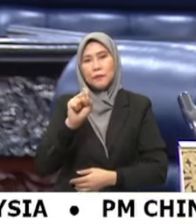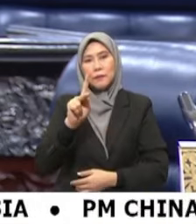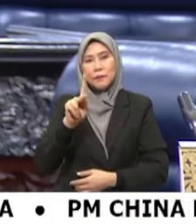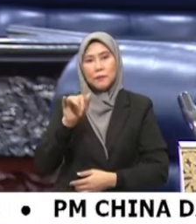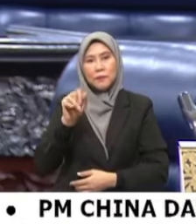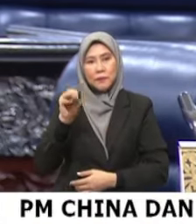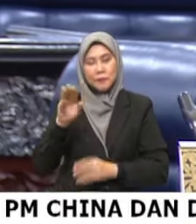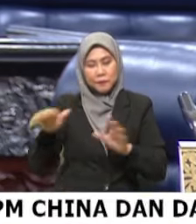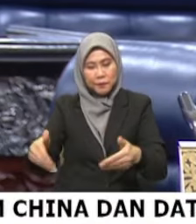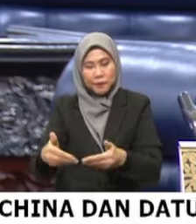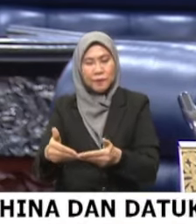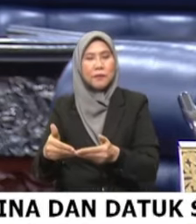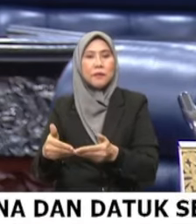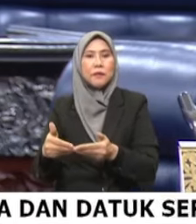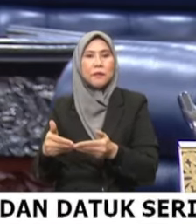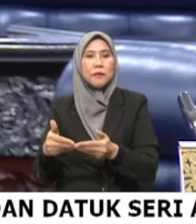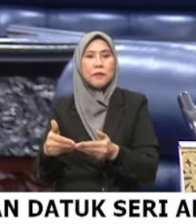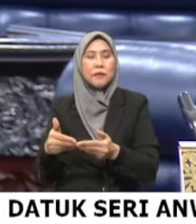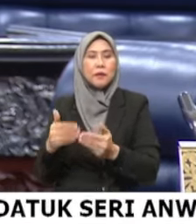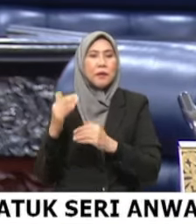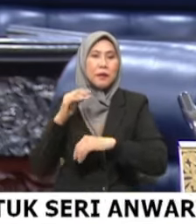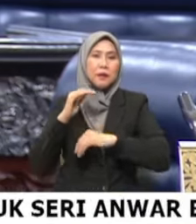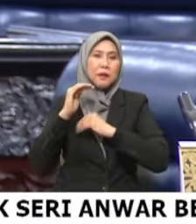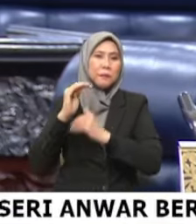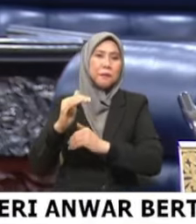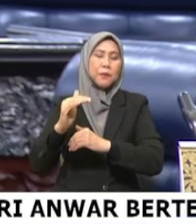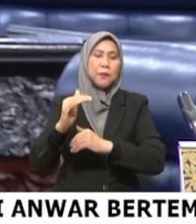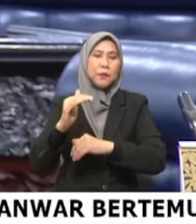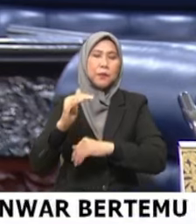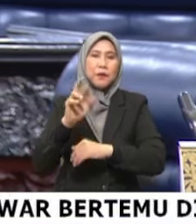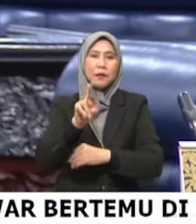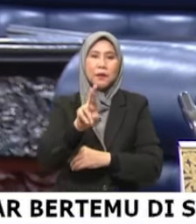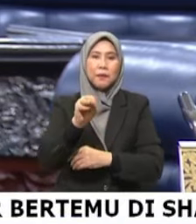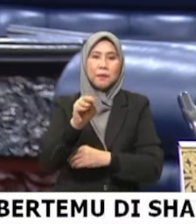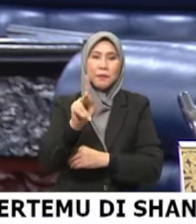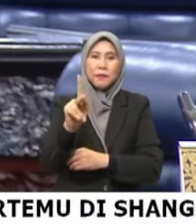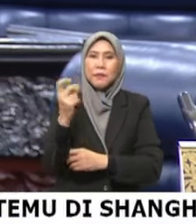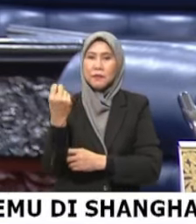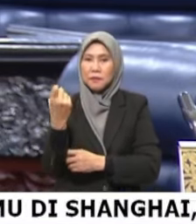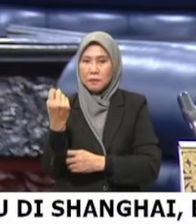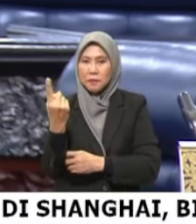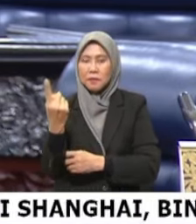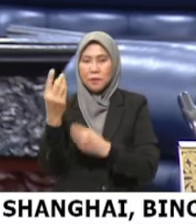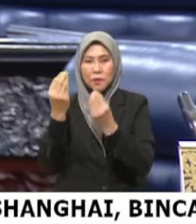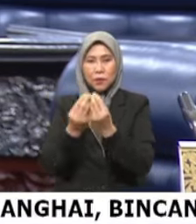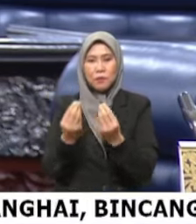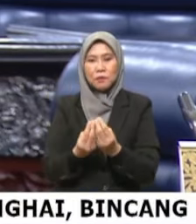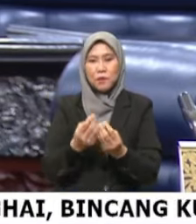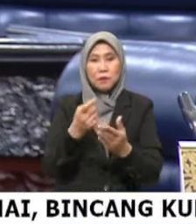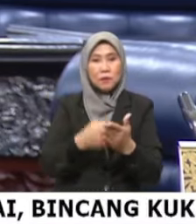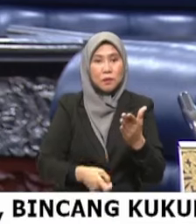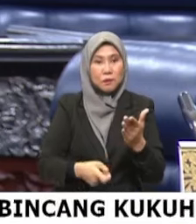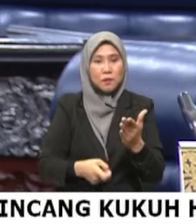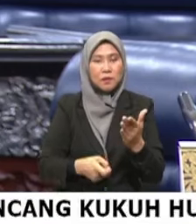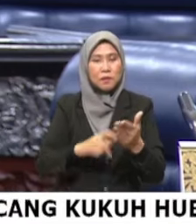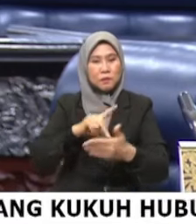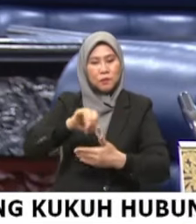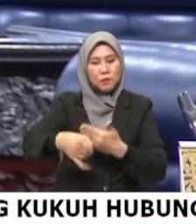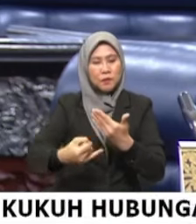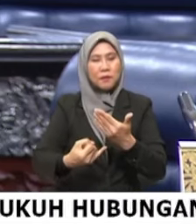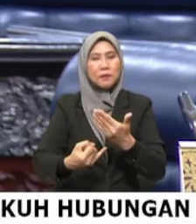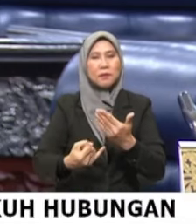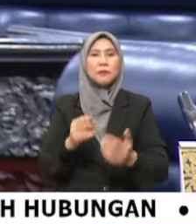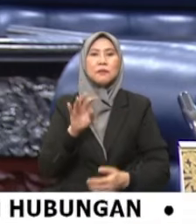yang diperkenal dan dilaksanakan dalam tempoh RMK ke-11 dengan jumlah kos projek